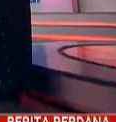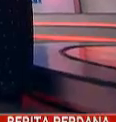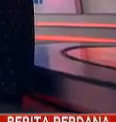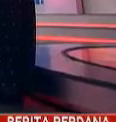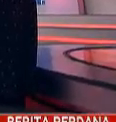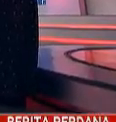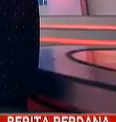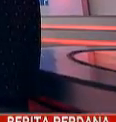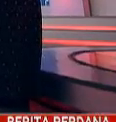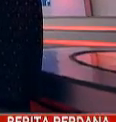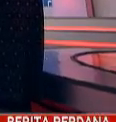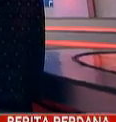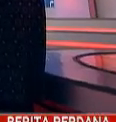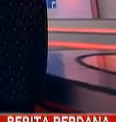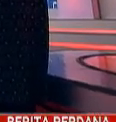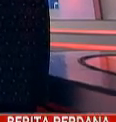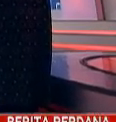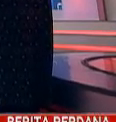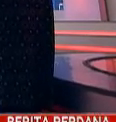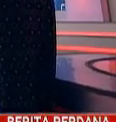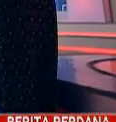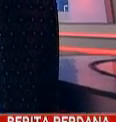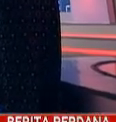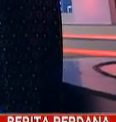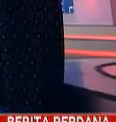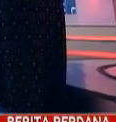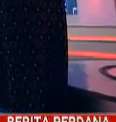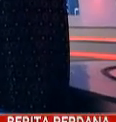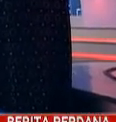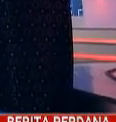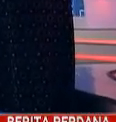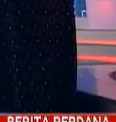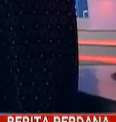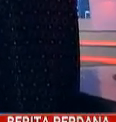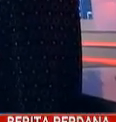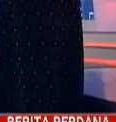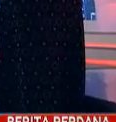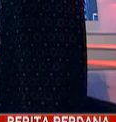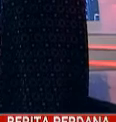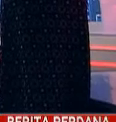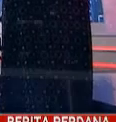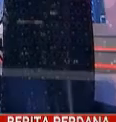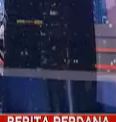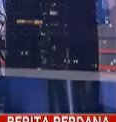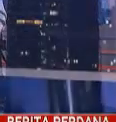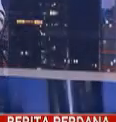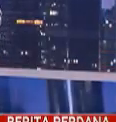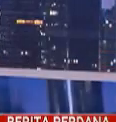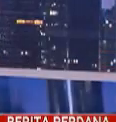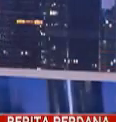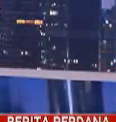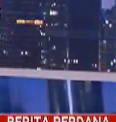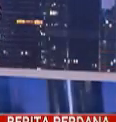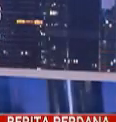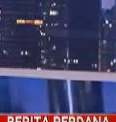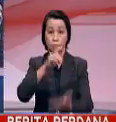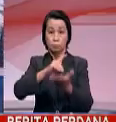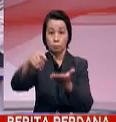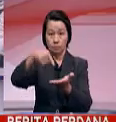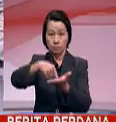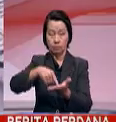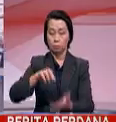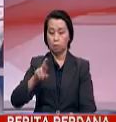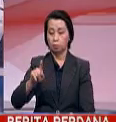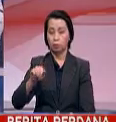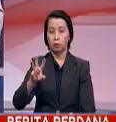Sebuah konsert pastinya kekok tanpa penonton dan penyokong daripada peminat muzik tanah air. Konsert minggu ini